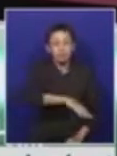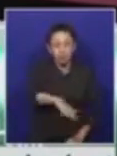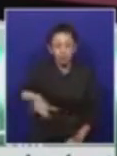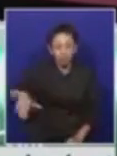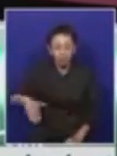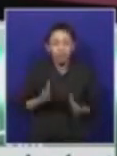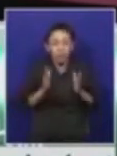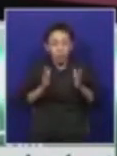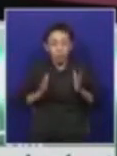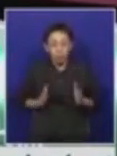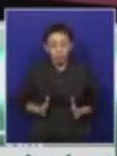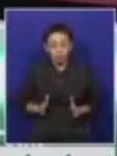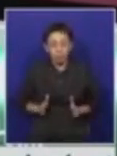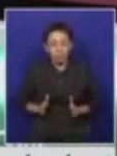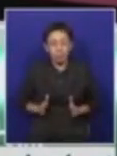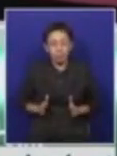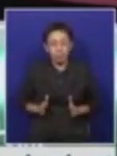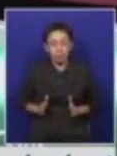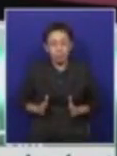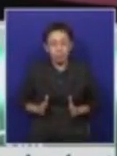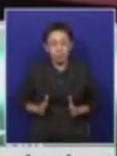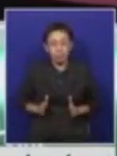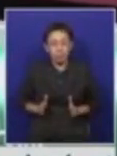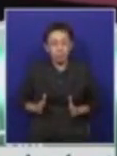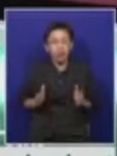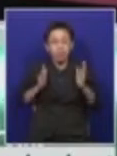แต่มนุษย์ขอที่อยู่ในโลกนี้